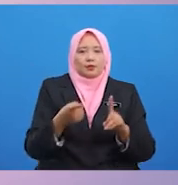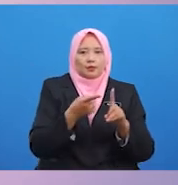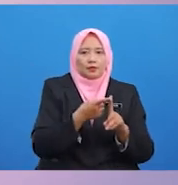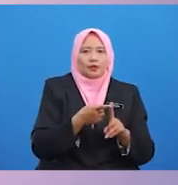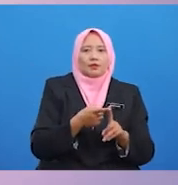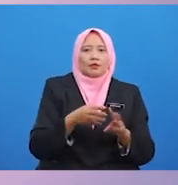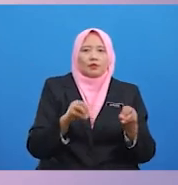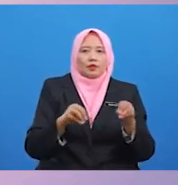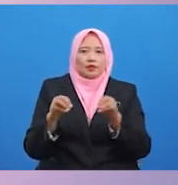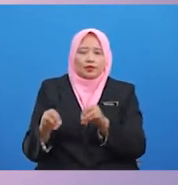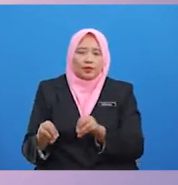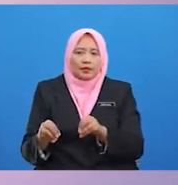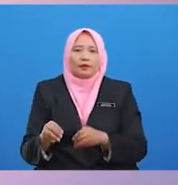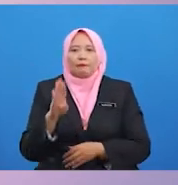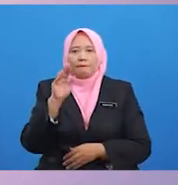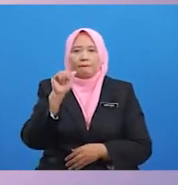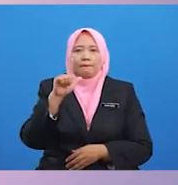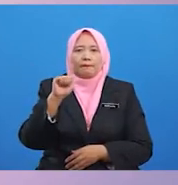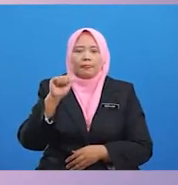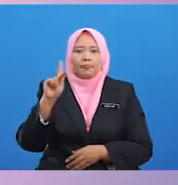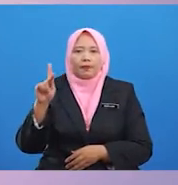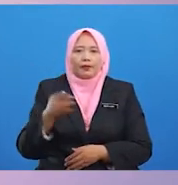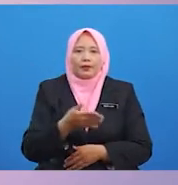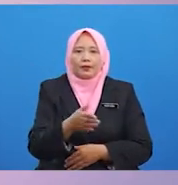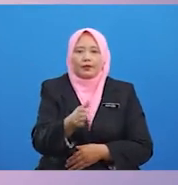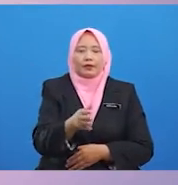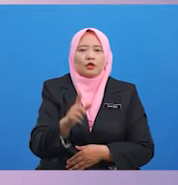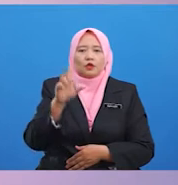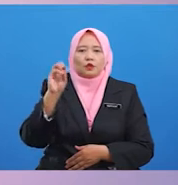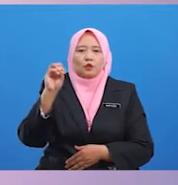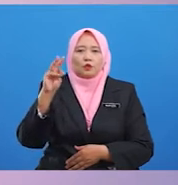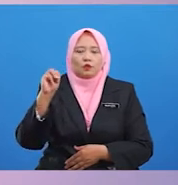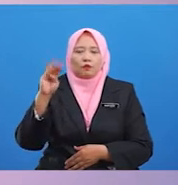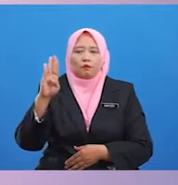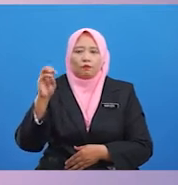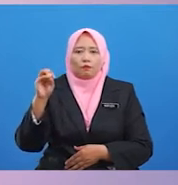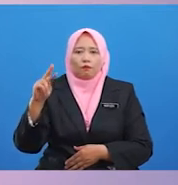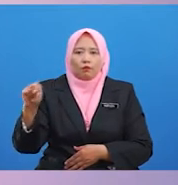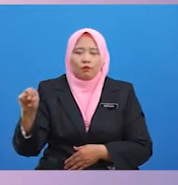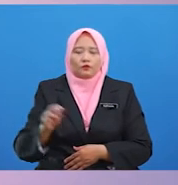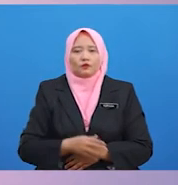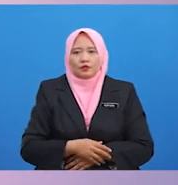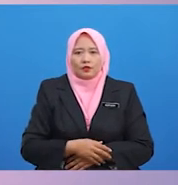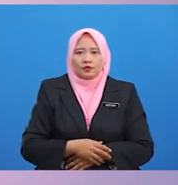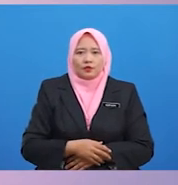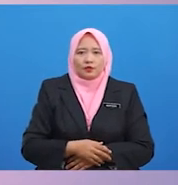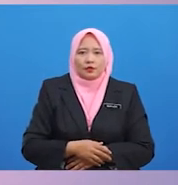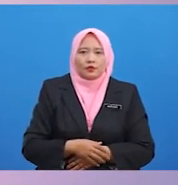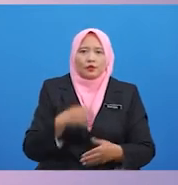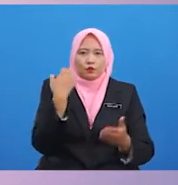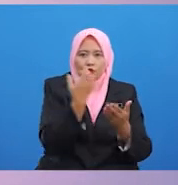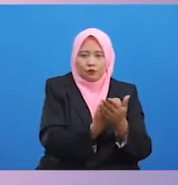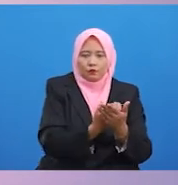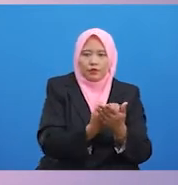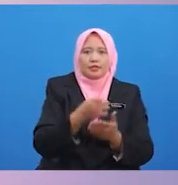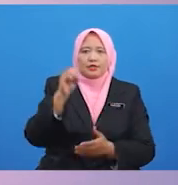pembalakan, perikanan, perlumbungan dan penternakan. Contoh kegiatan ekonomi